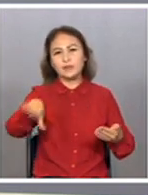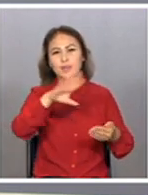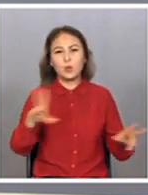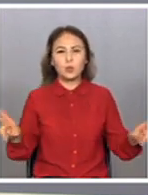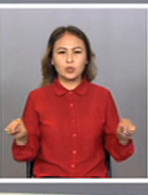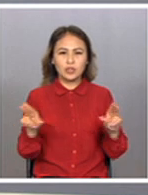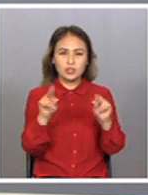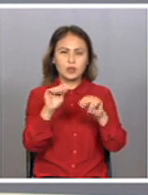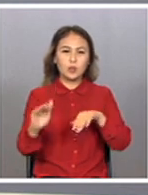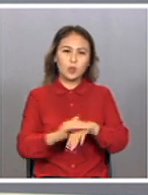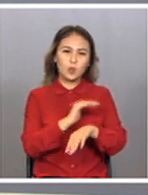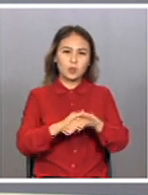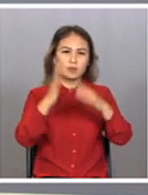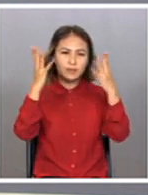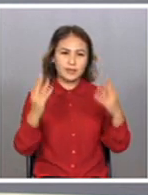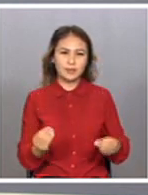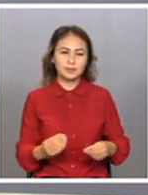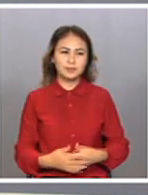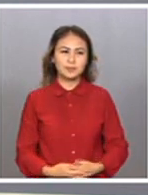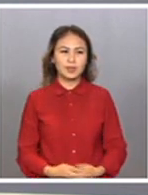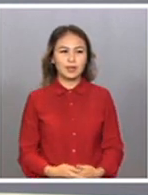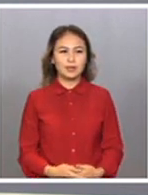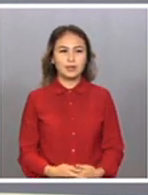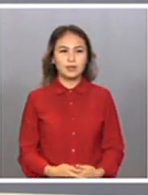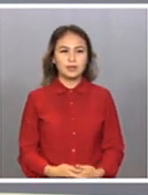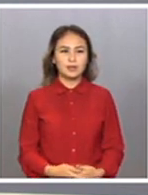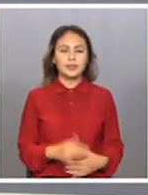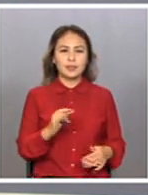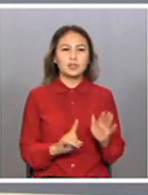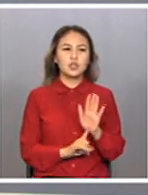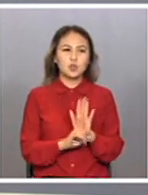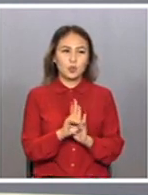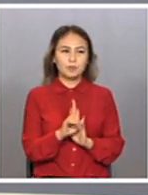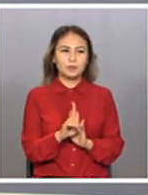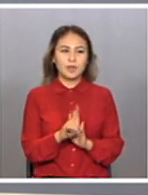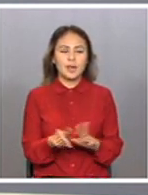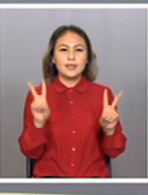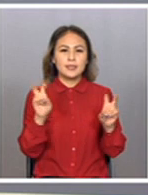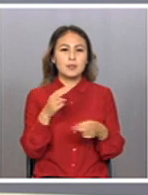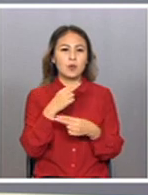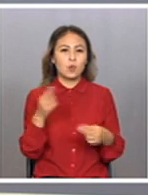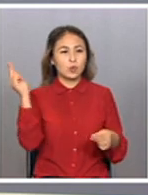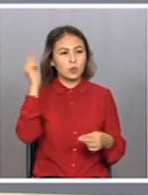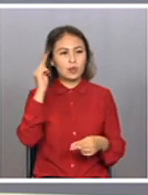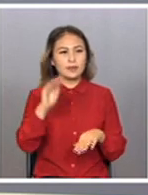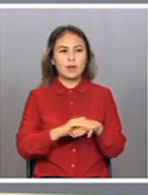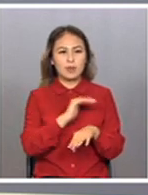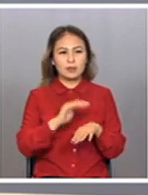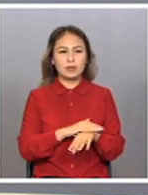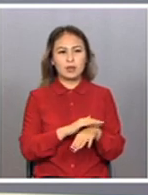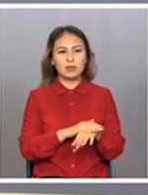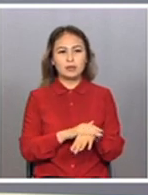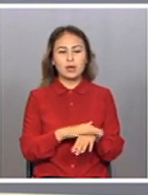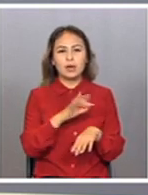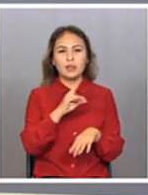удачного, доброго дня! Итак, начнем. Тема урока «Доброта»